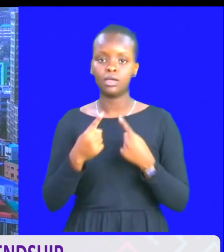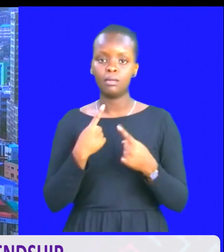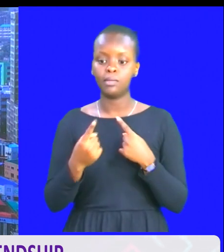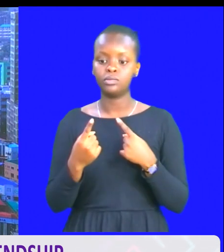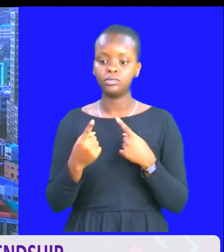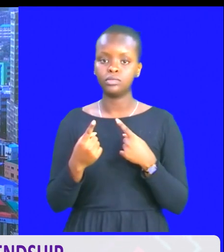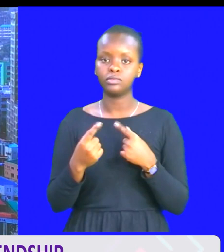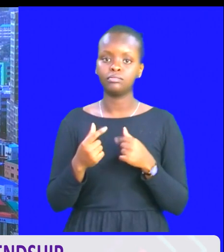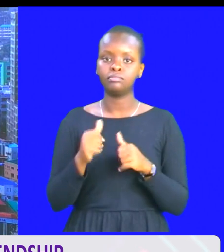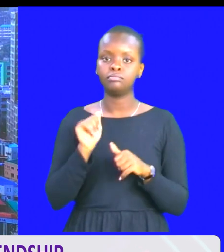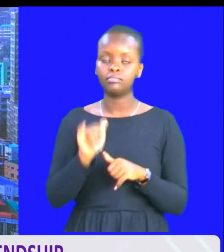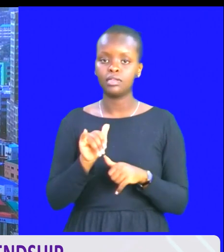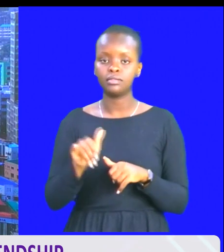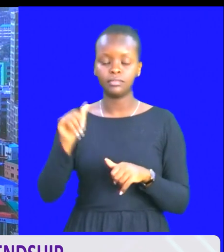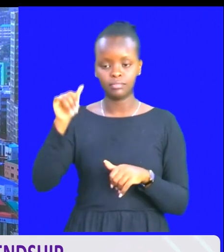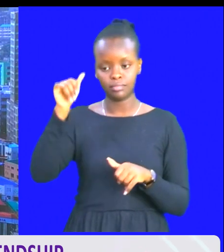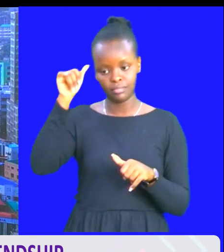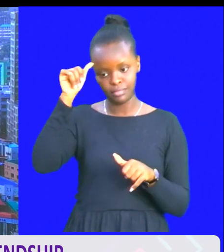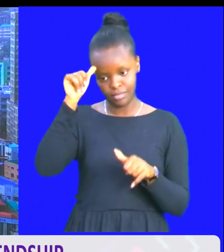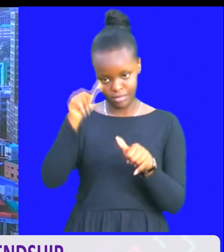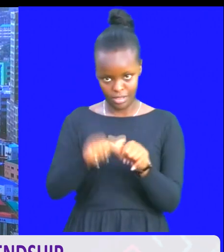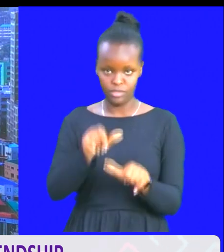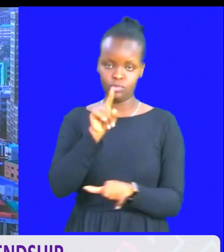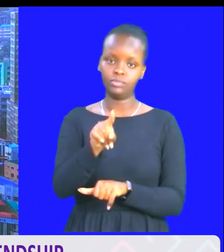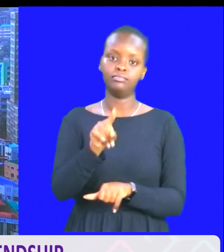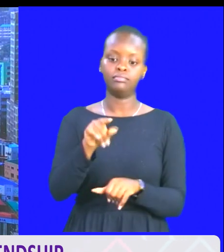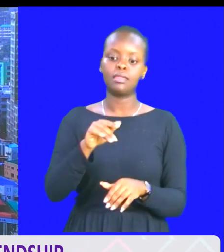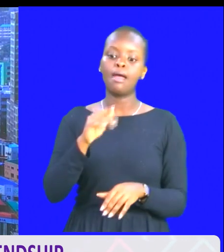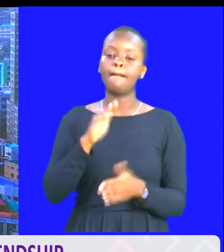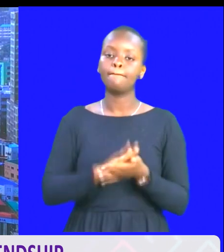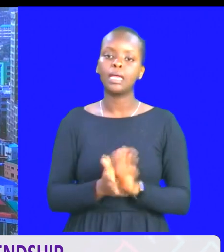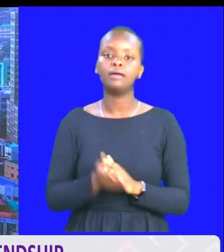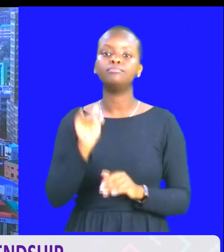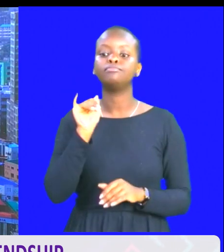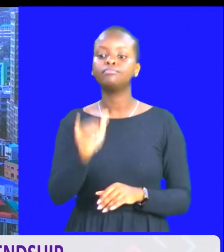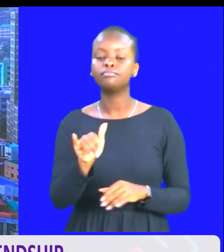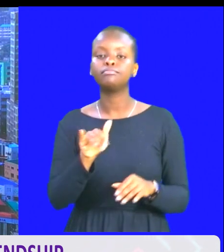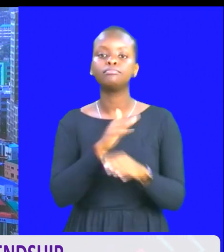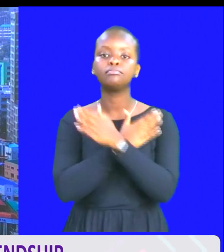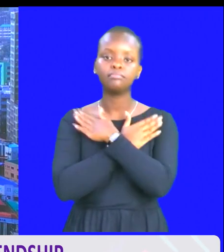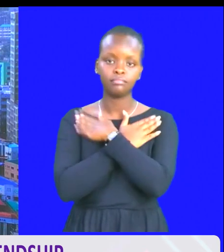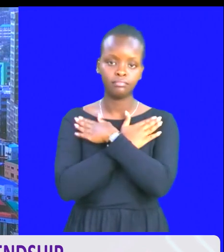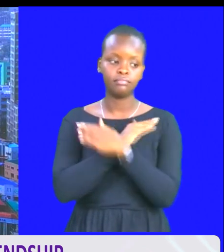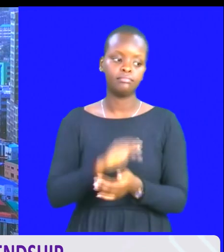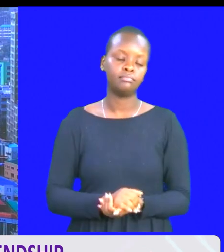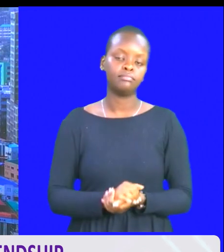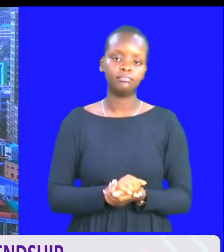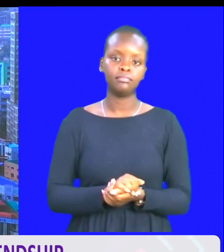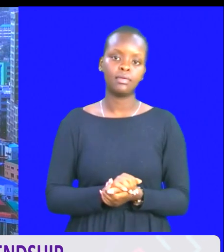remind you to be that friend as well. Sasa tunatafuta tu wewe, nakutafuta zi wewe pia kuwa, and hapo ndo mtu wangu hapa